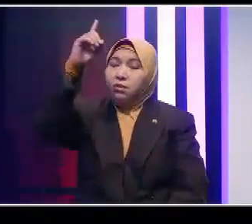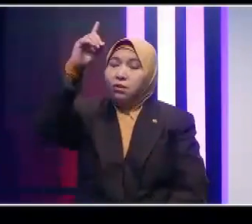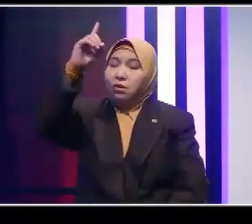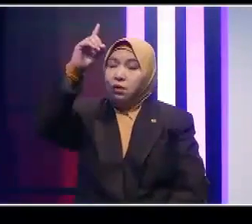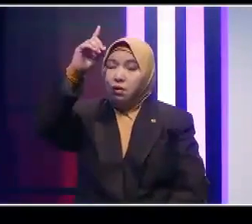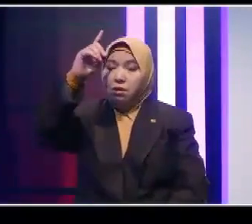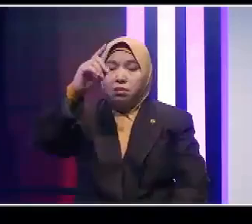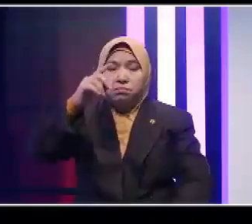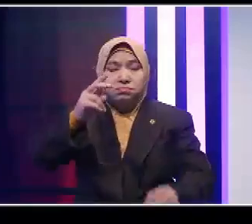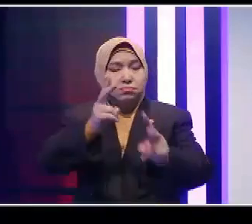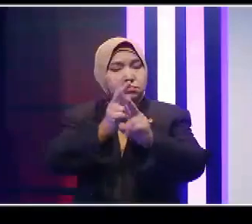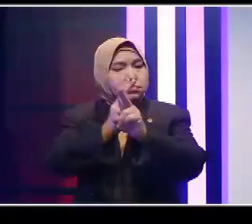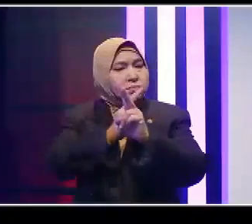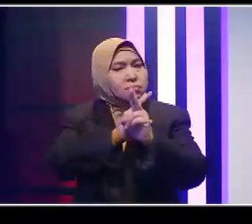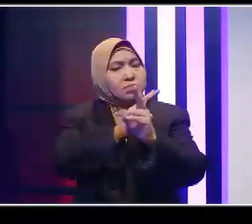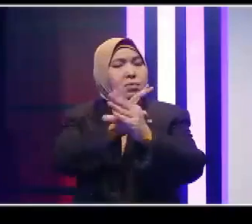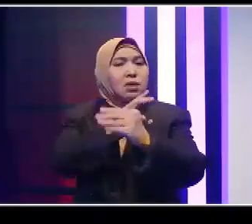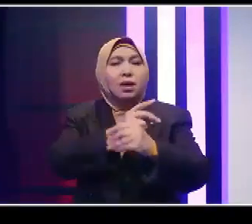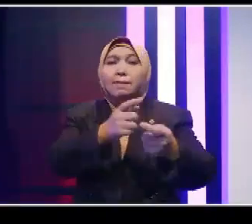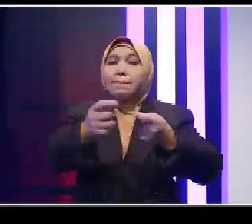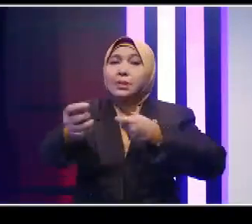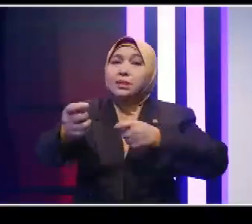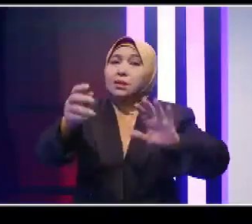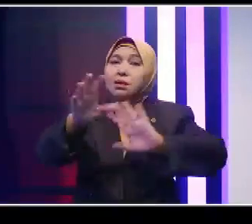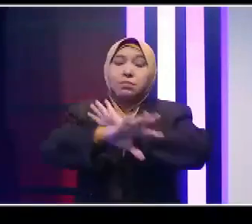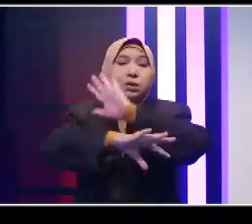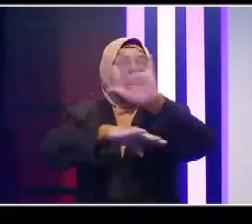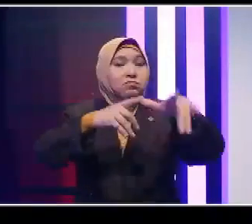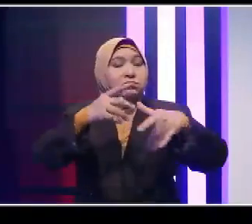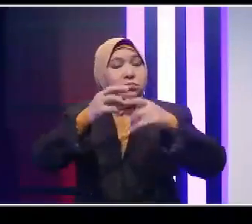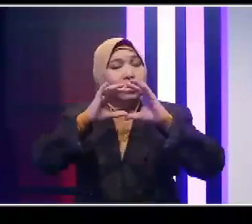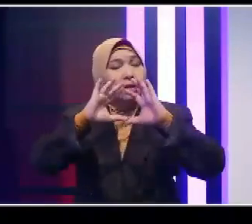الحمد لله رب